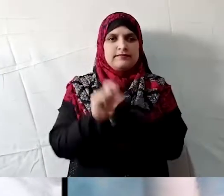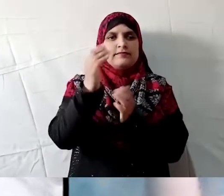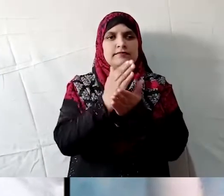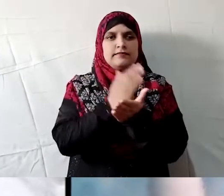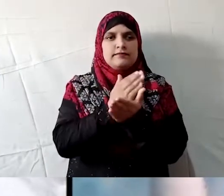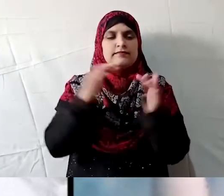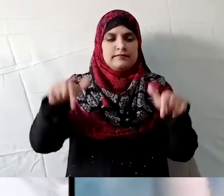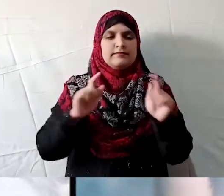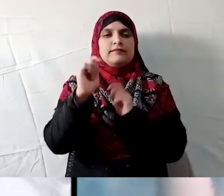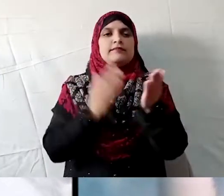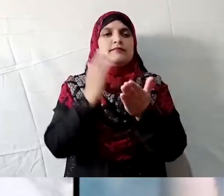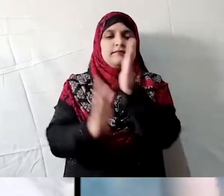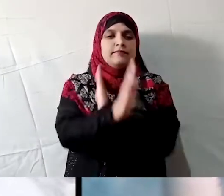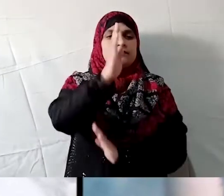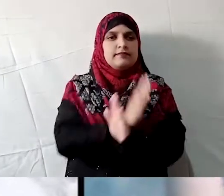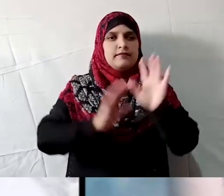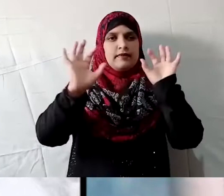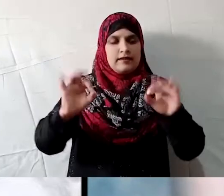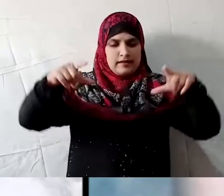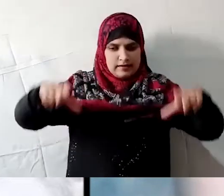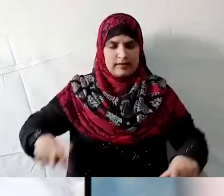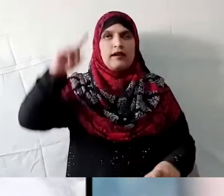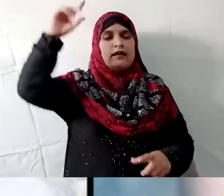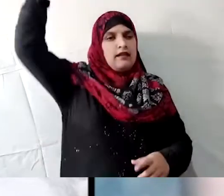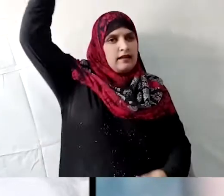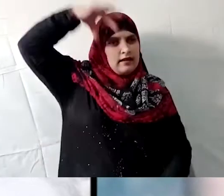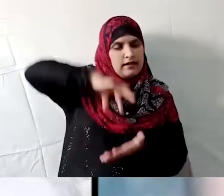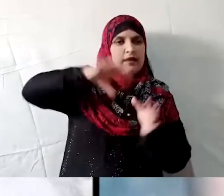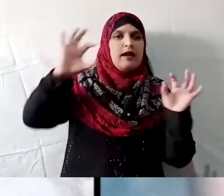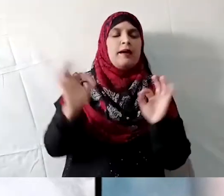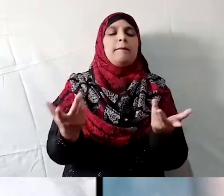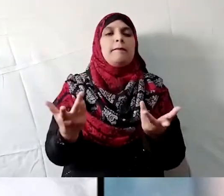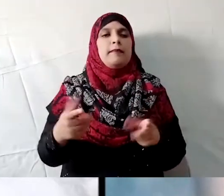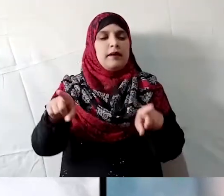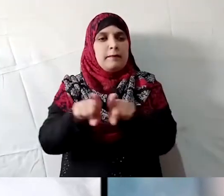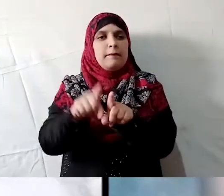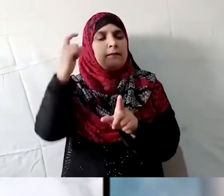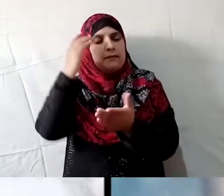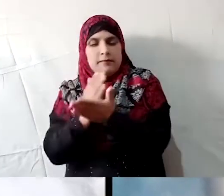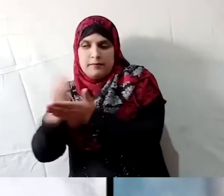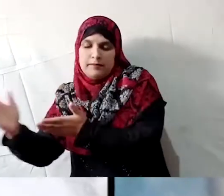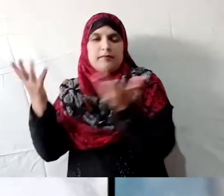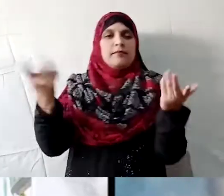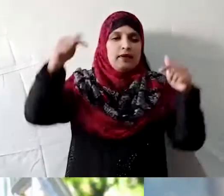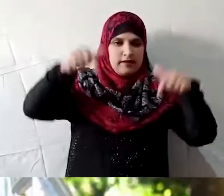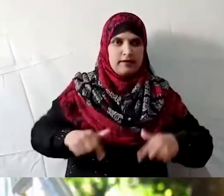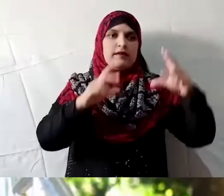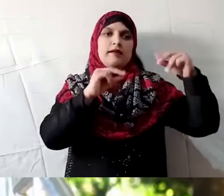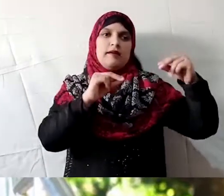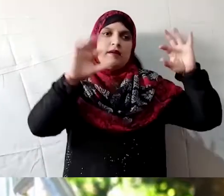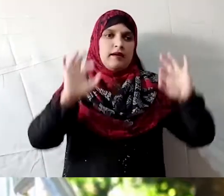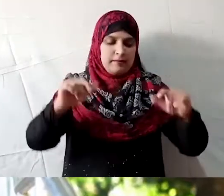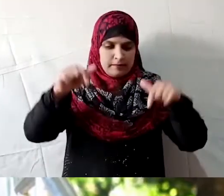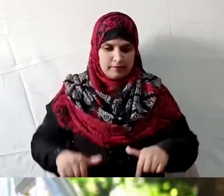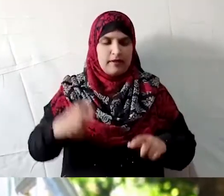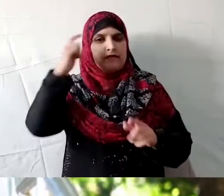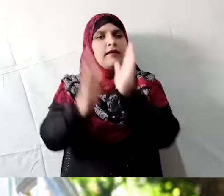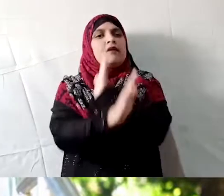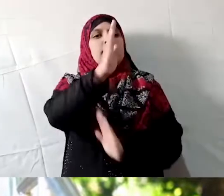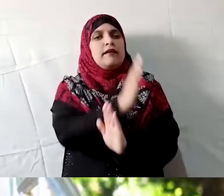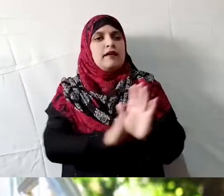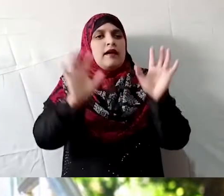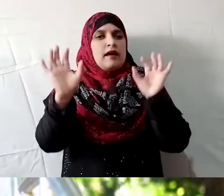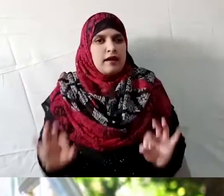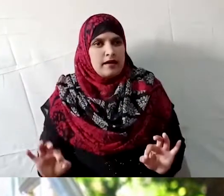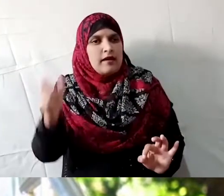अस्सलाम वालेकुम। आज हम बात करेंगे नगहानी आफात यानी डिज़ास्टर्स की, जहां ये आफात बहुत लोगों को ज़हनी और